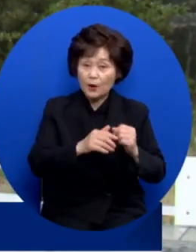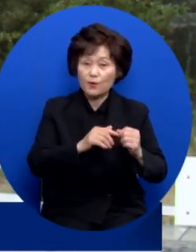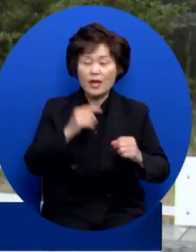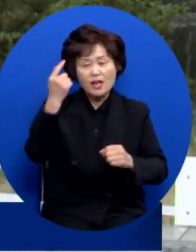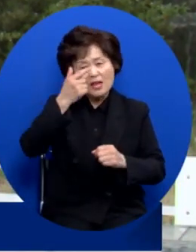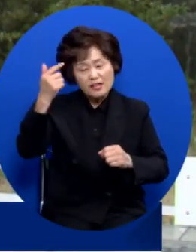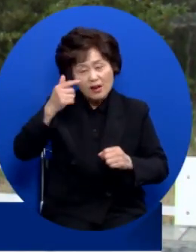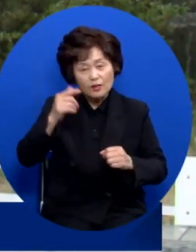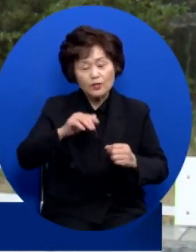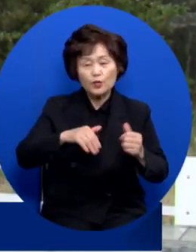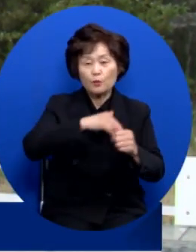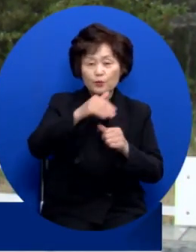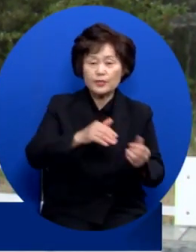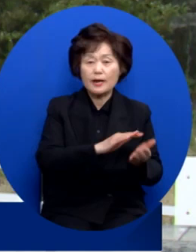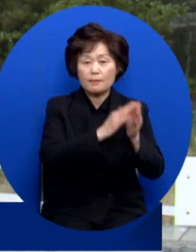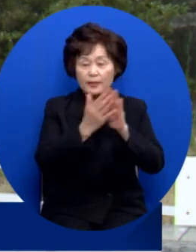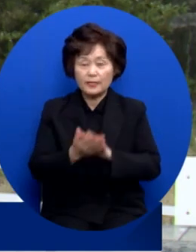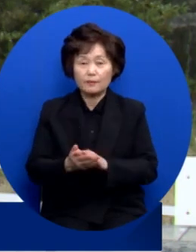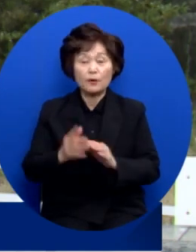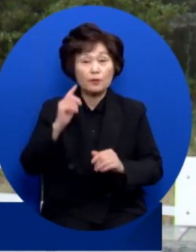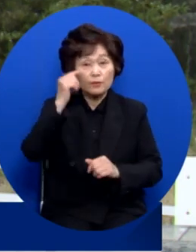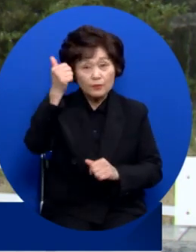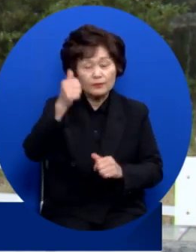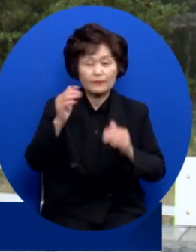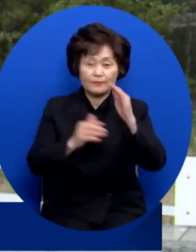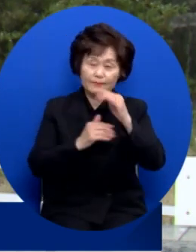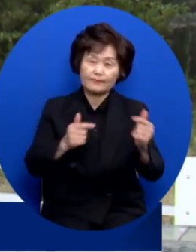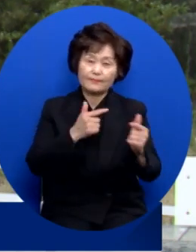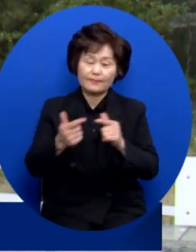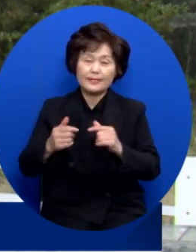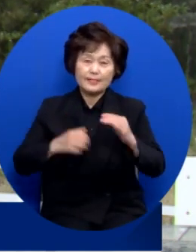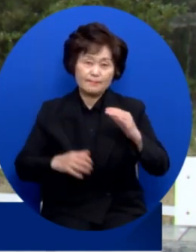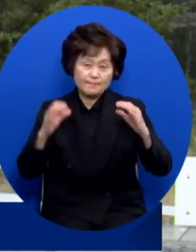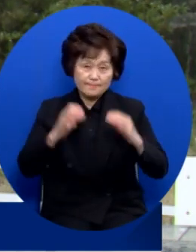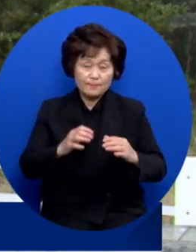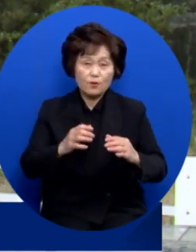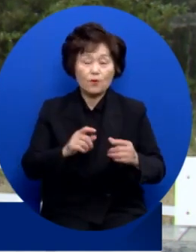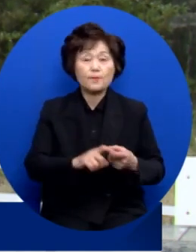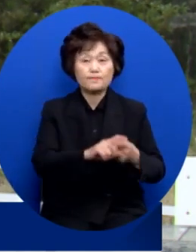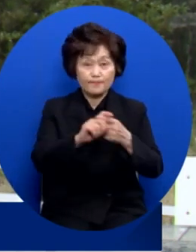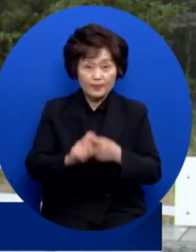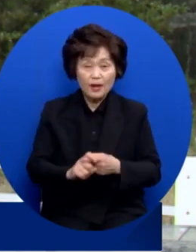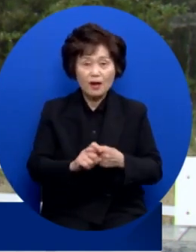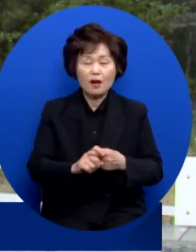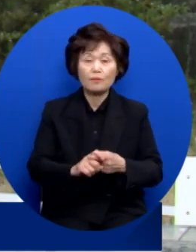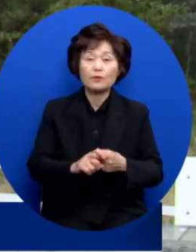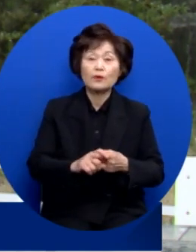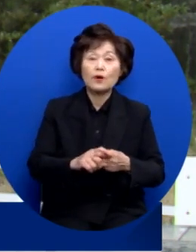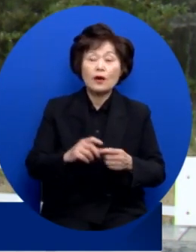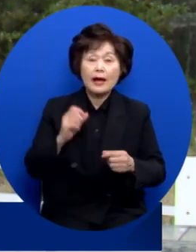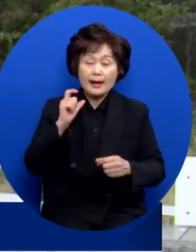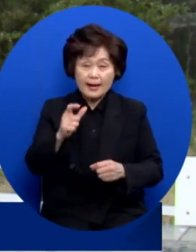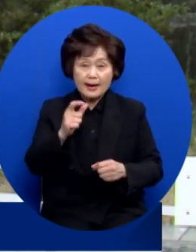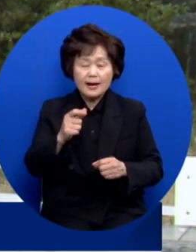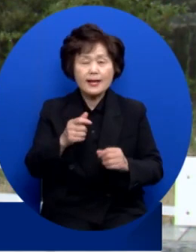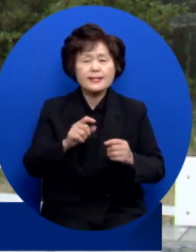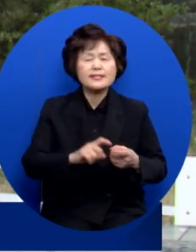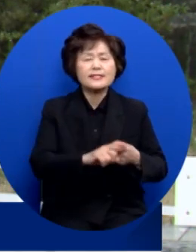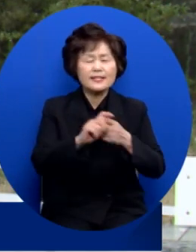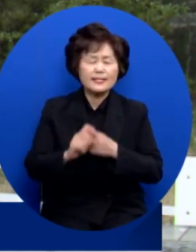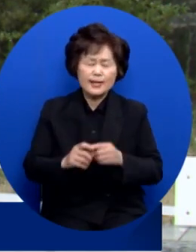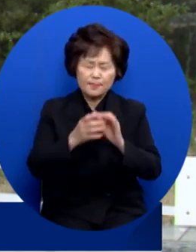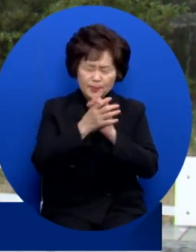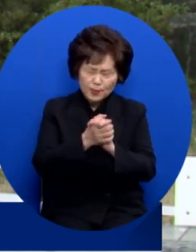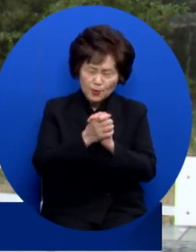지도가 바뀔 뿐 아니라 목사님들과 성도님들이 힘을 얻고 연대함으로 걷잡을 수 없는 강력한 연합기도